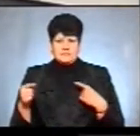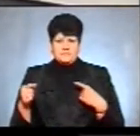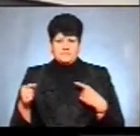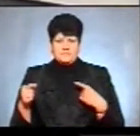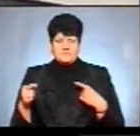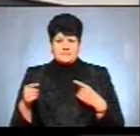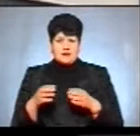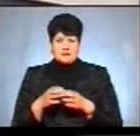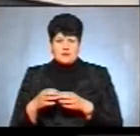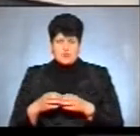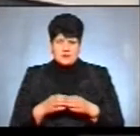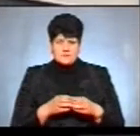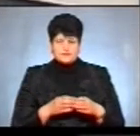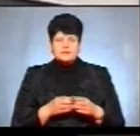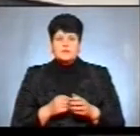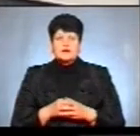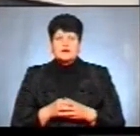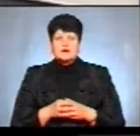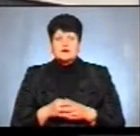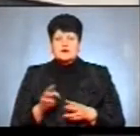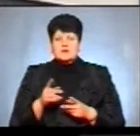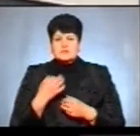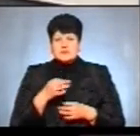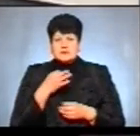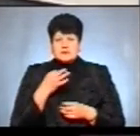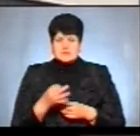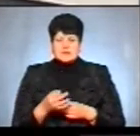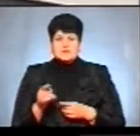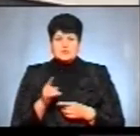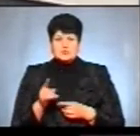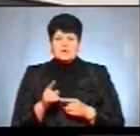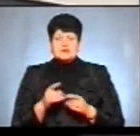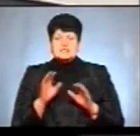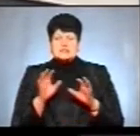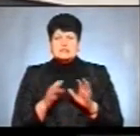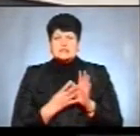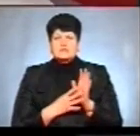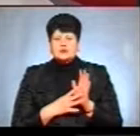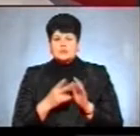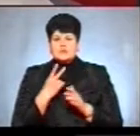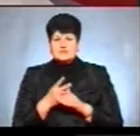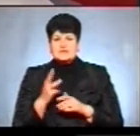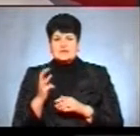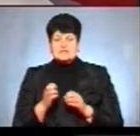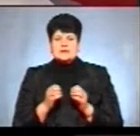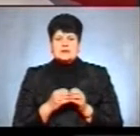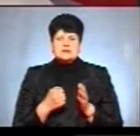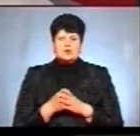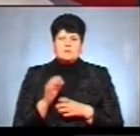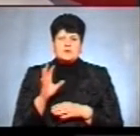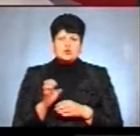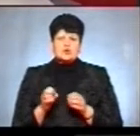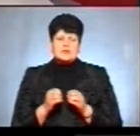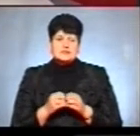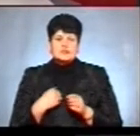різні категорії. От як я вам сказав, що штраф по цій статті 90 передбачає від 310 до 510, нами